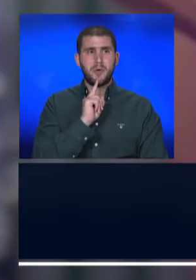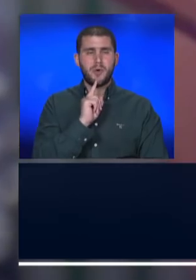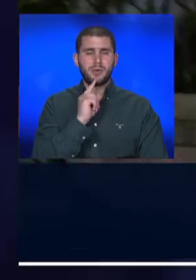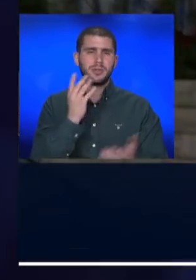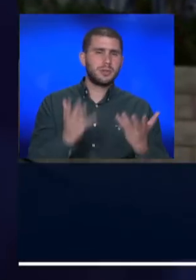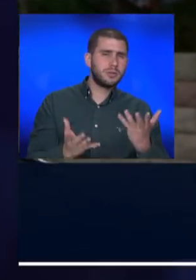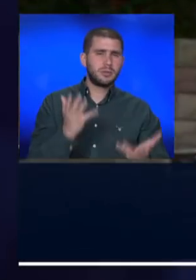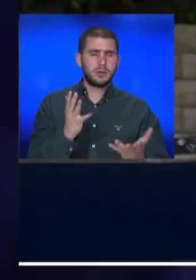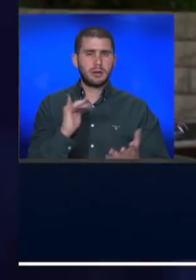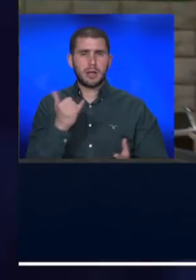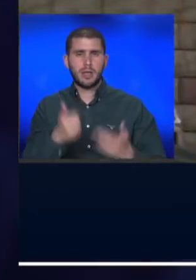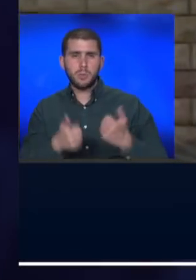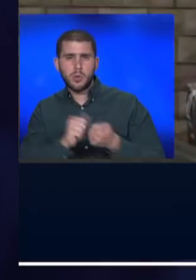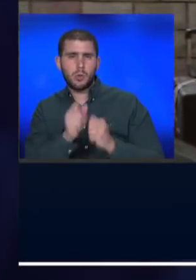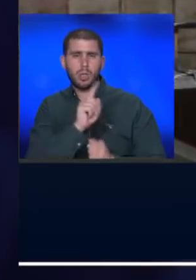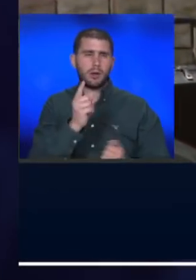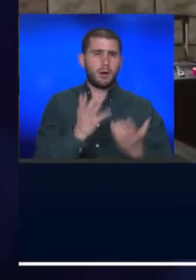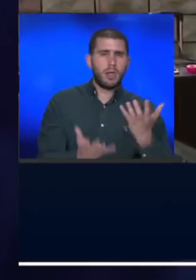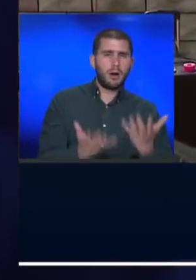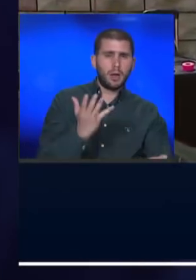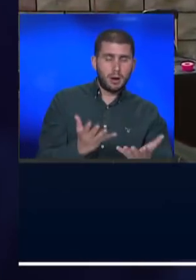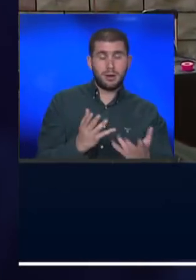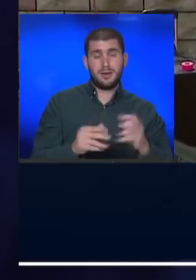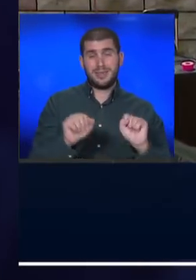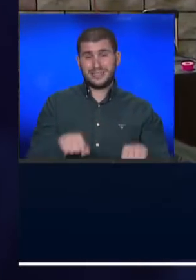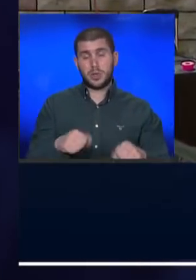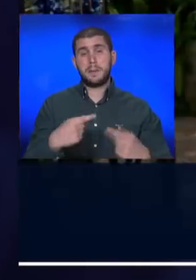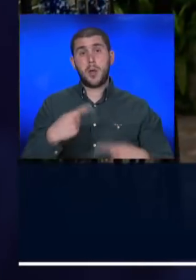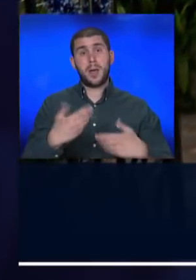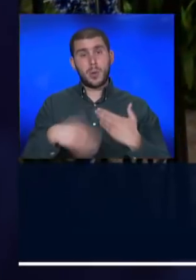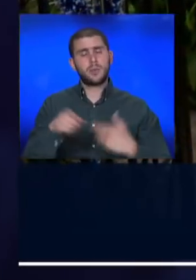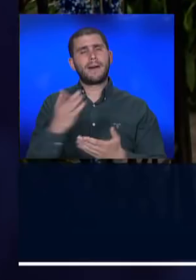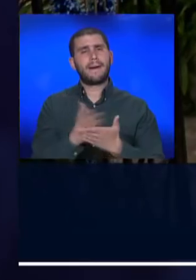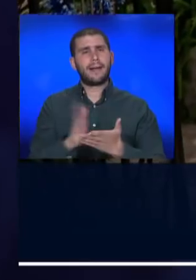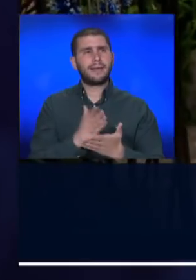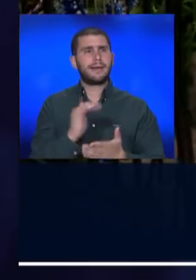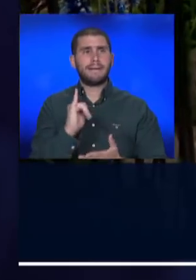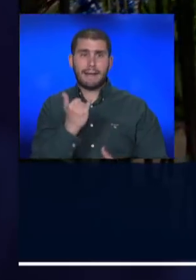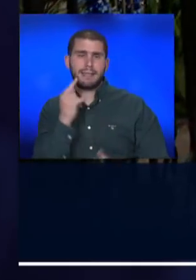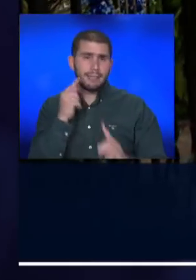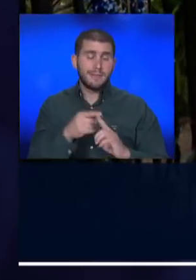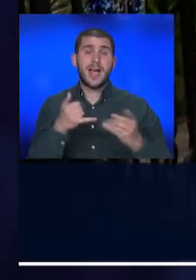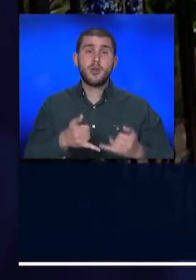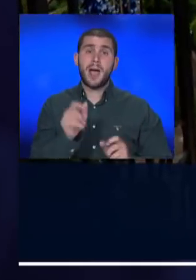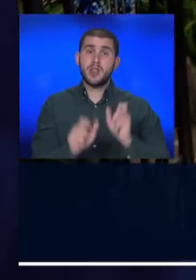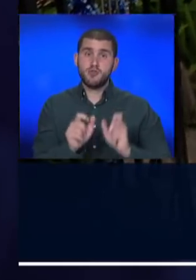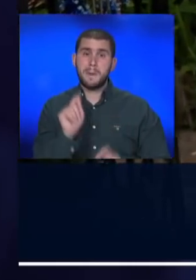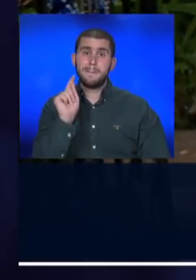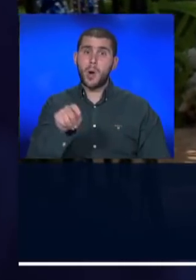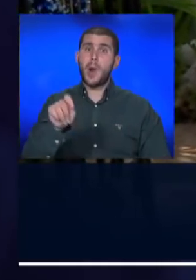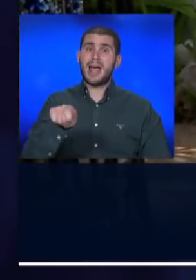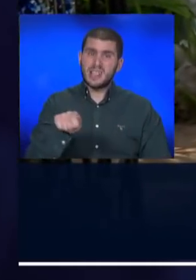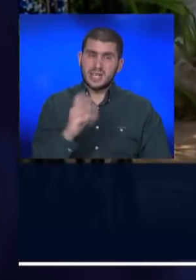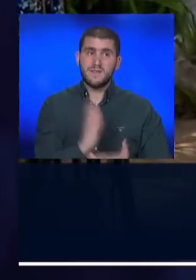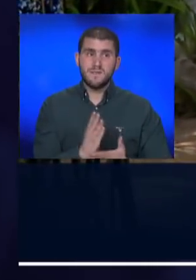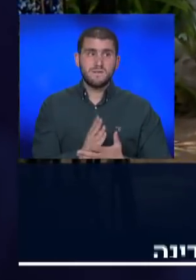או לא להתמודד לנשיאות, בהם האחרונים הוא דווקא החליט ללכת על זה, והיום האנשים שלו הגיעו לכנסת, ממש הסתובבו, ניסו